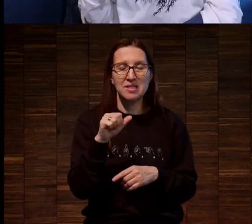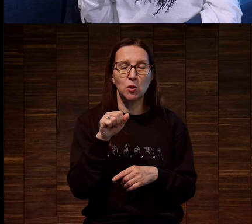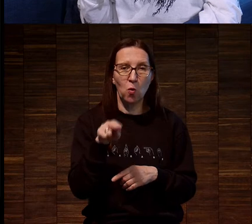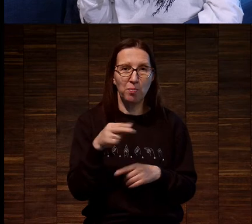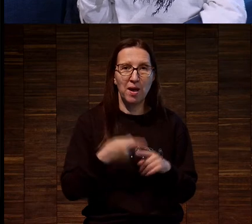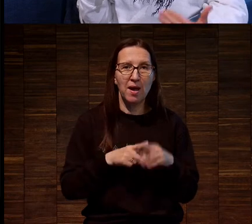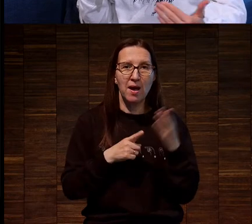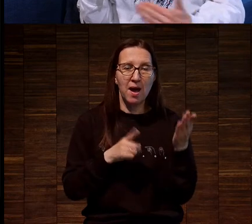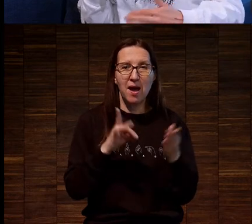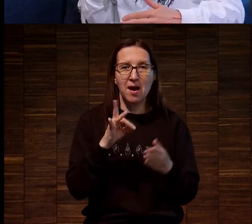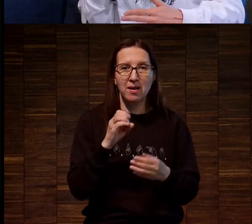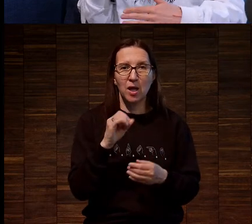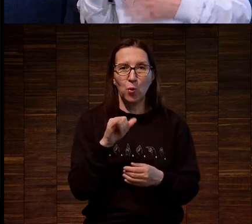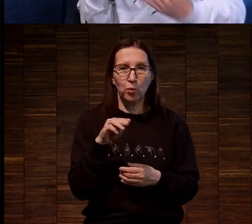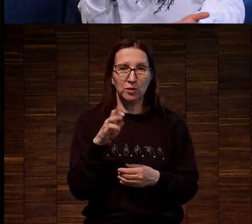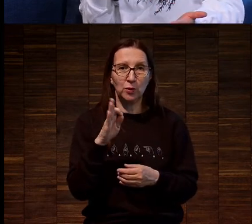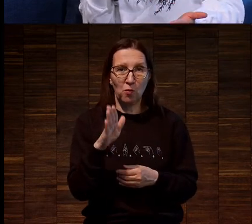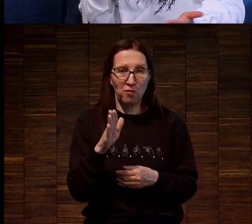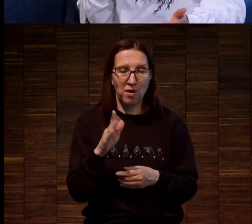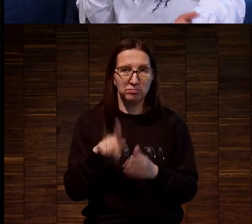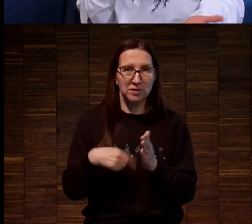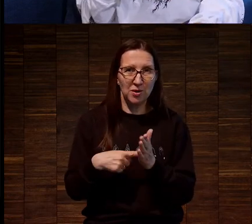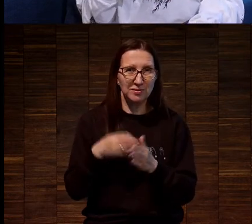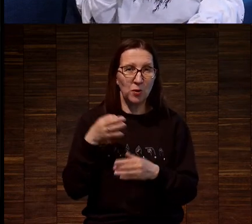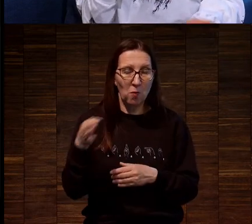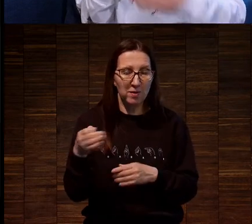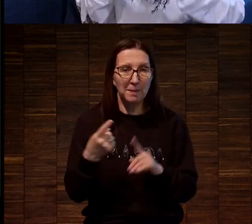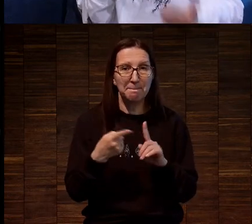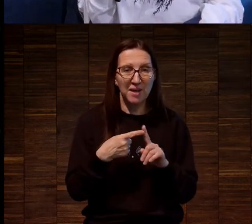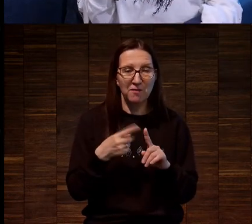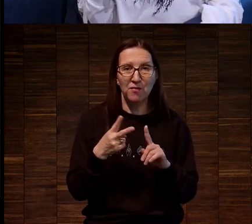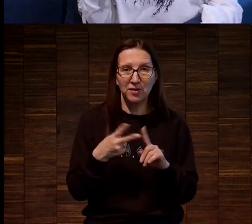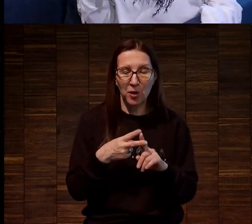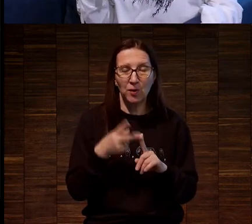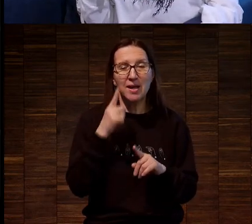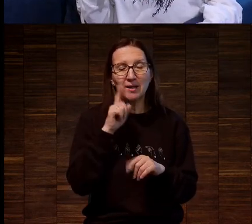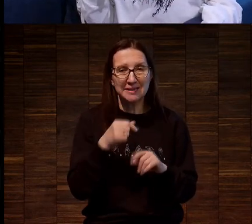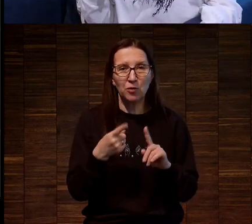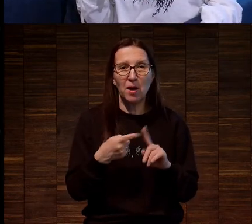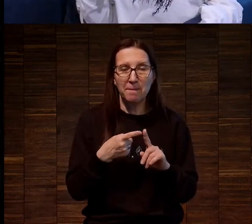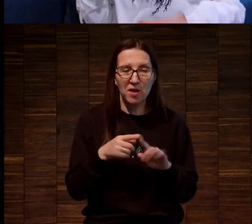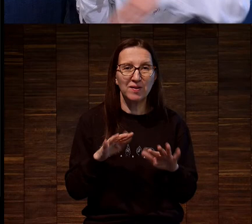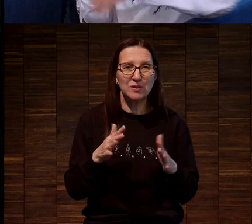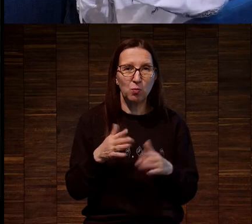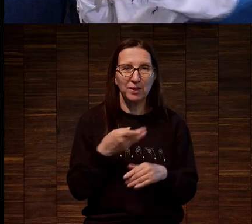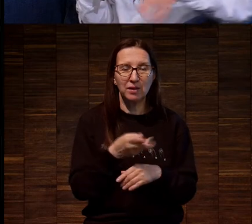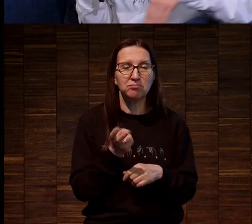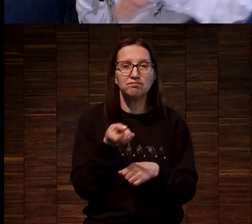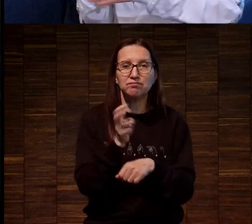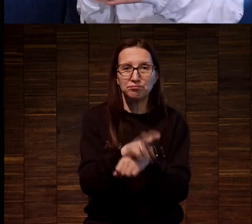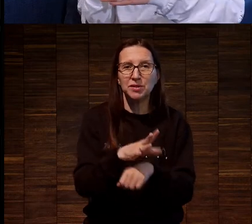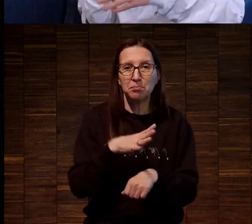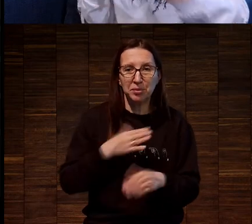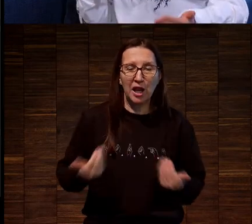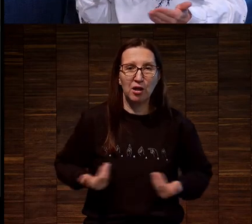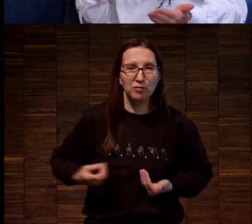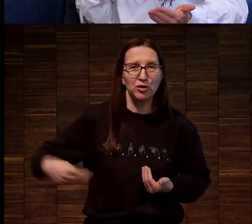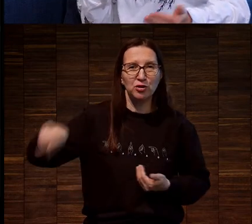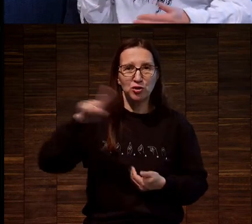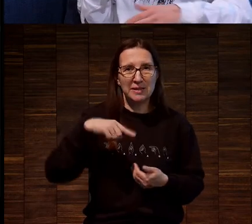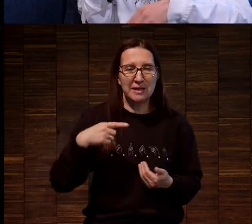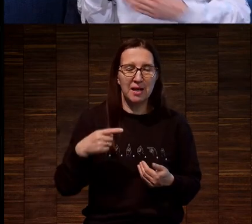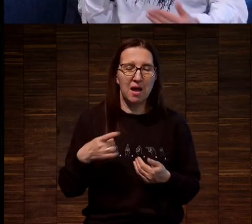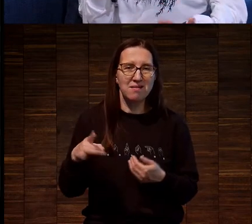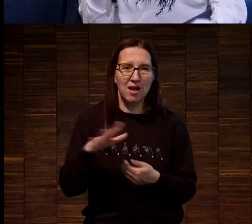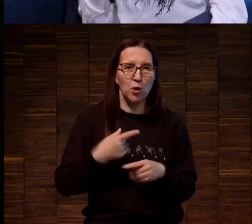на секундочку, и, соответственно, на первый и на второй, я вот не знаю, я знаю, что на первое событие к ним пришли жители района в